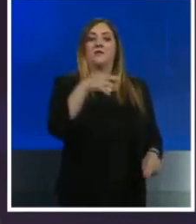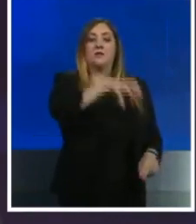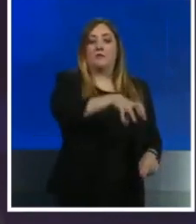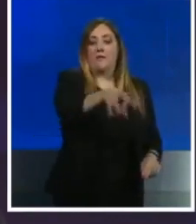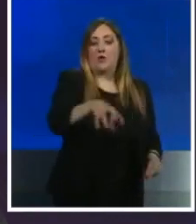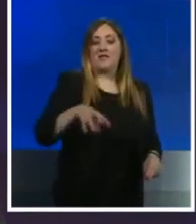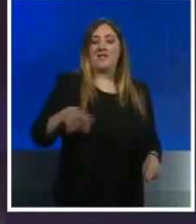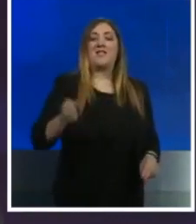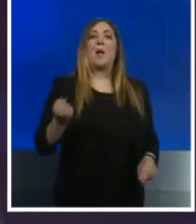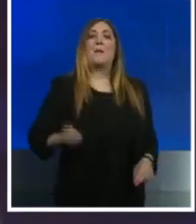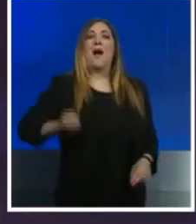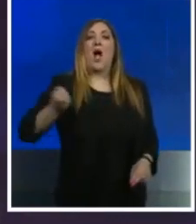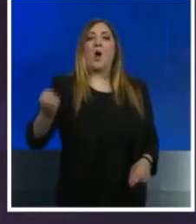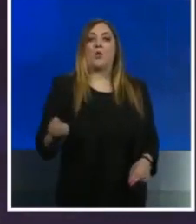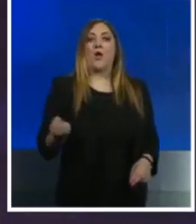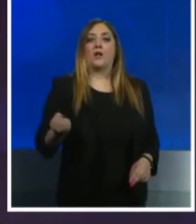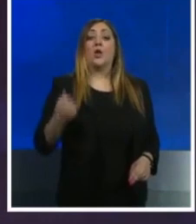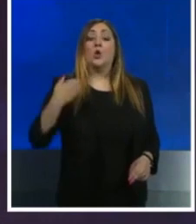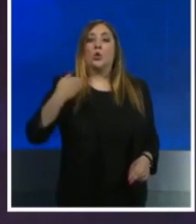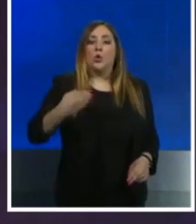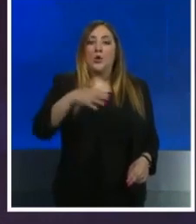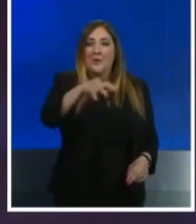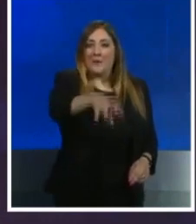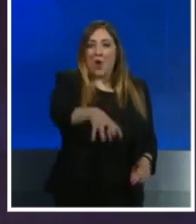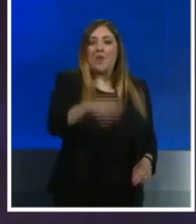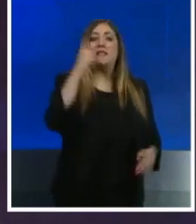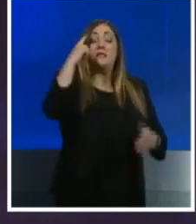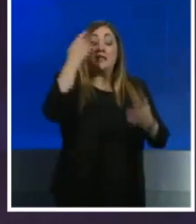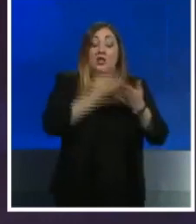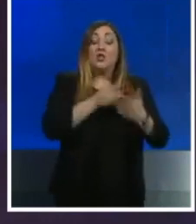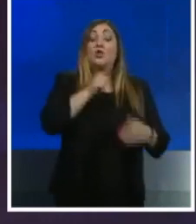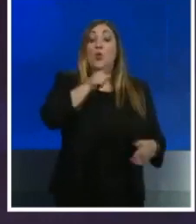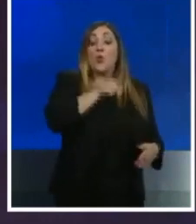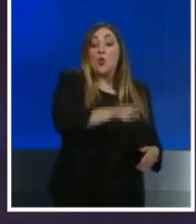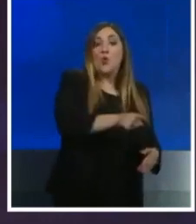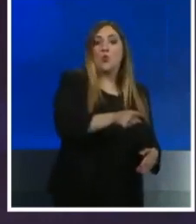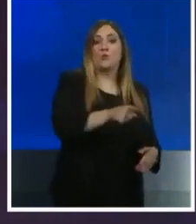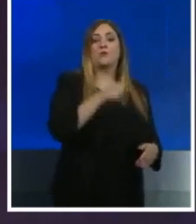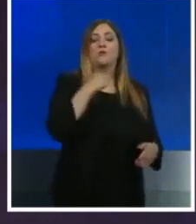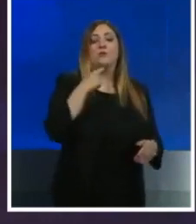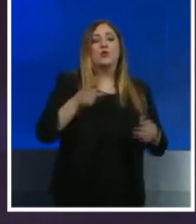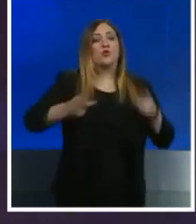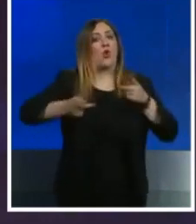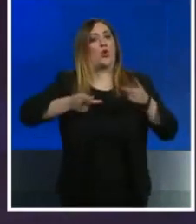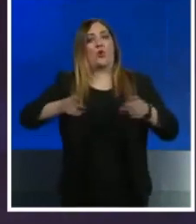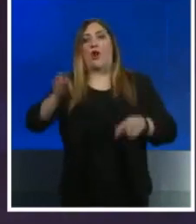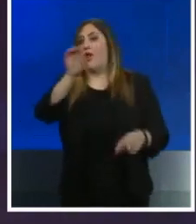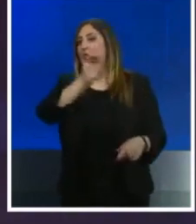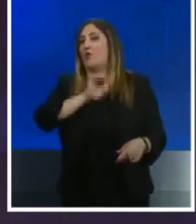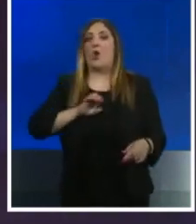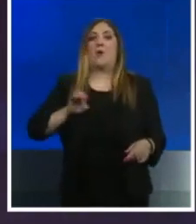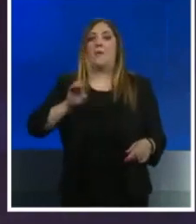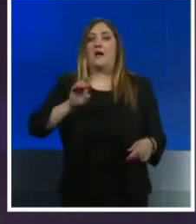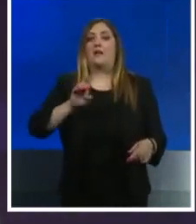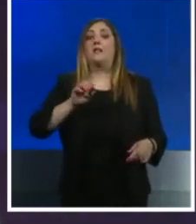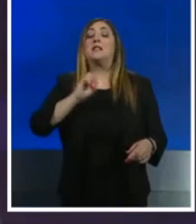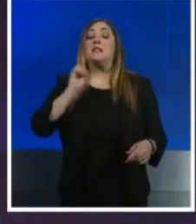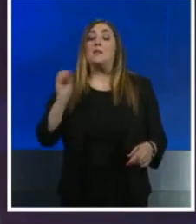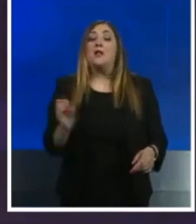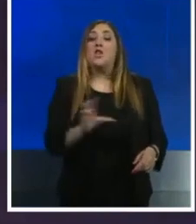fejn kul-nazzjonu reġjon jiddeċidi u fuq dawkis suġġetti li